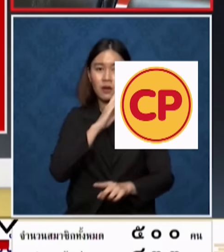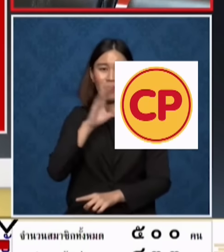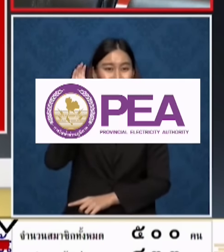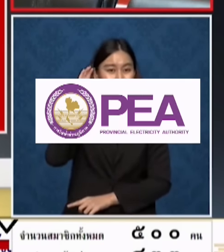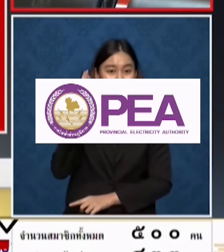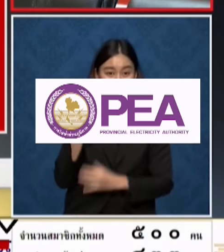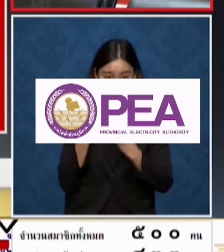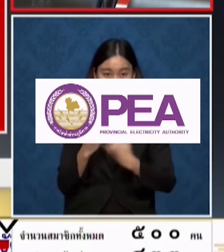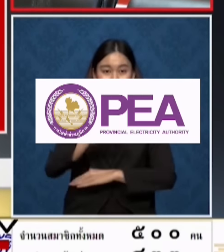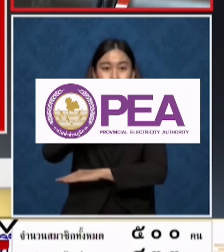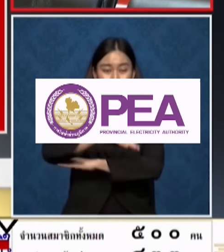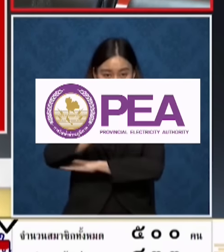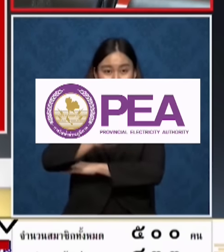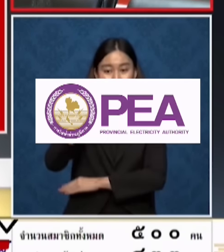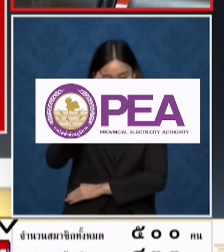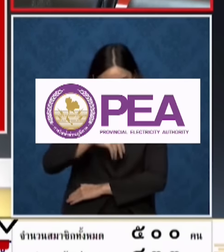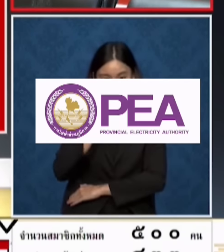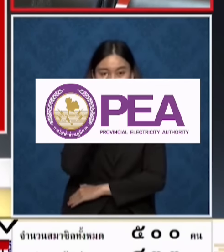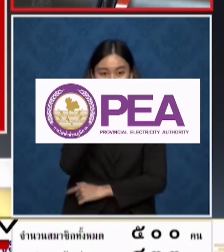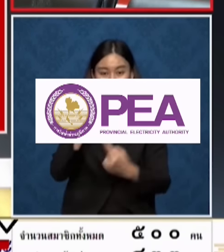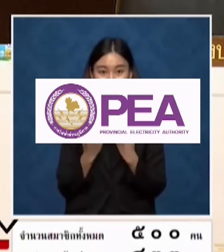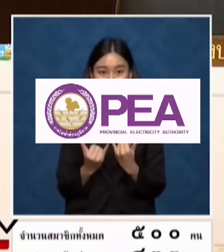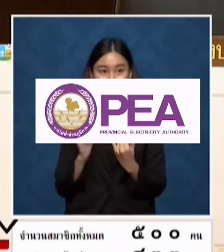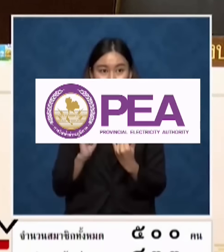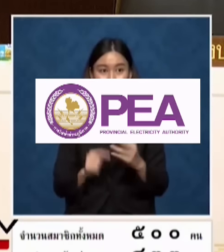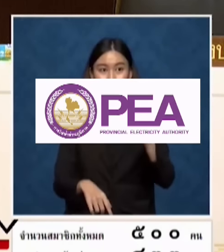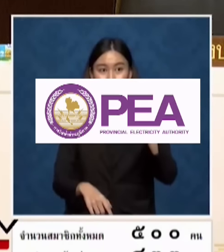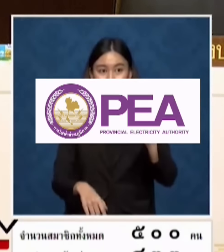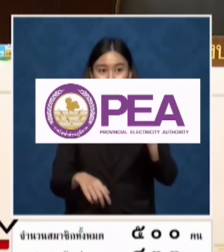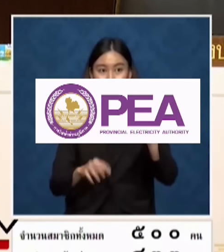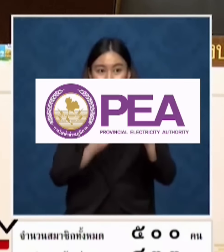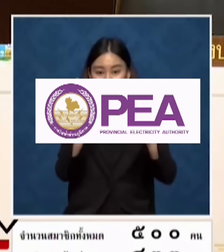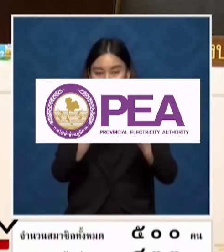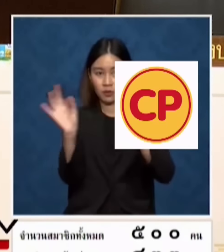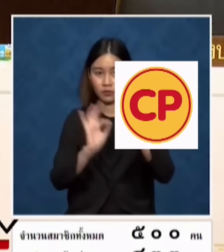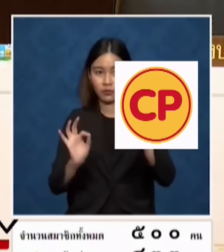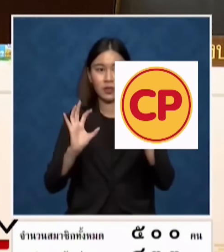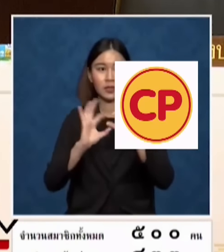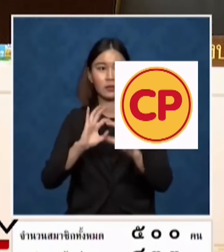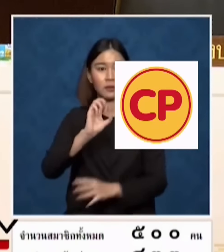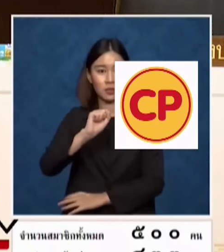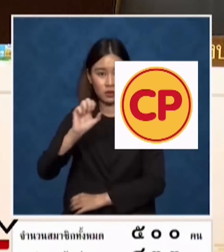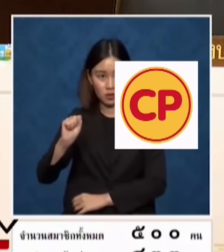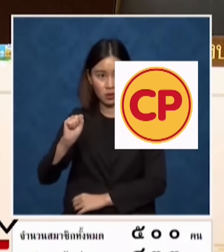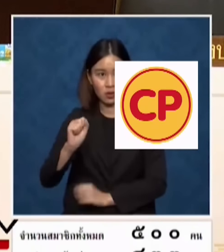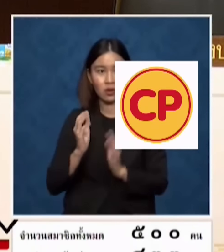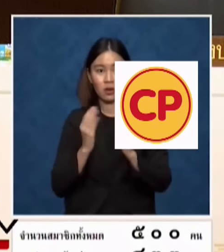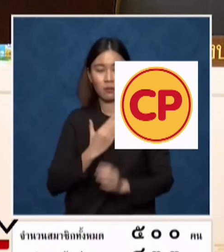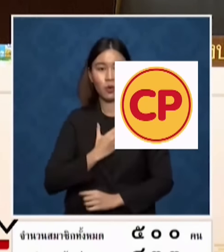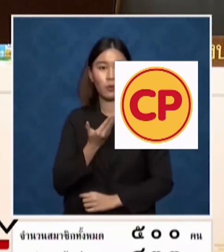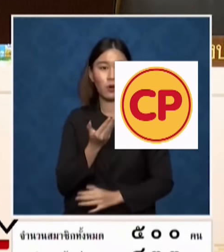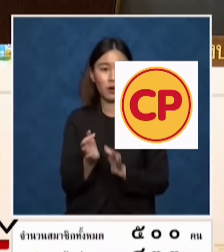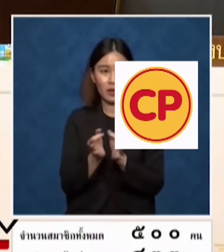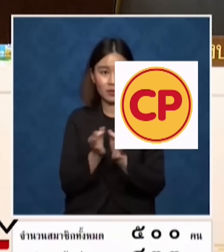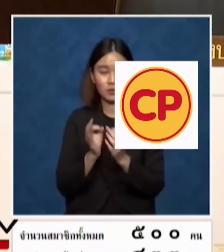เชื่อผมเย็นนี้เราไปดูกันในห้องอาหาร มาตรานี้เกี่ยวข้องกับสภาผู้แทนราษฎรนะครับผมขออนุญาต